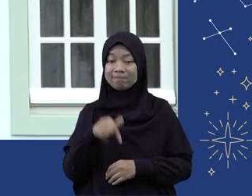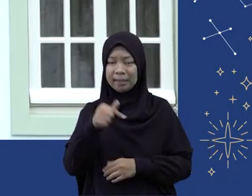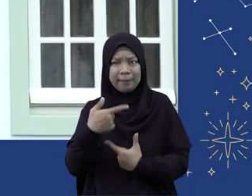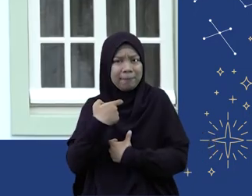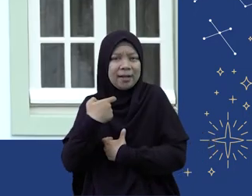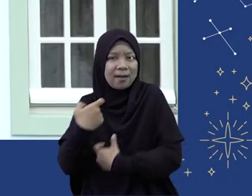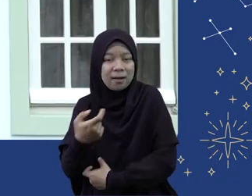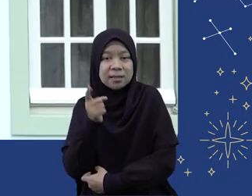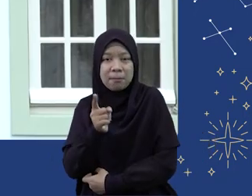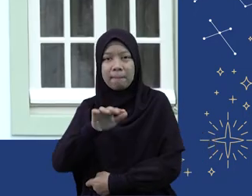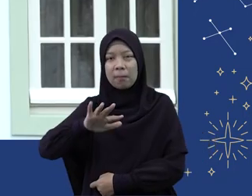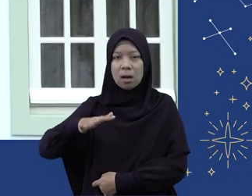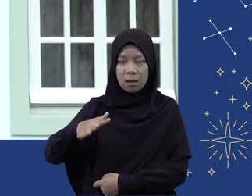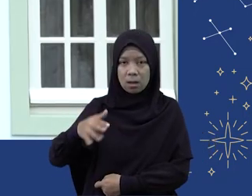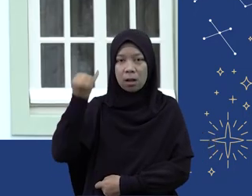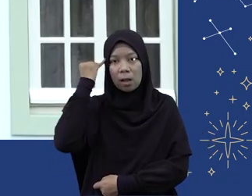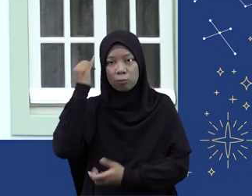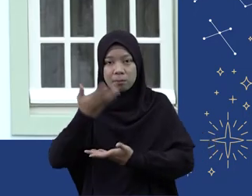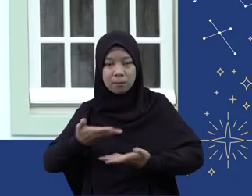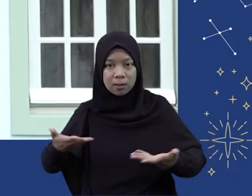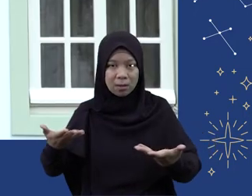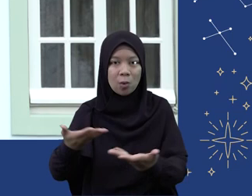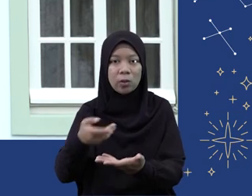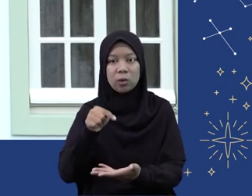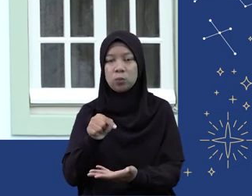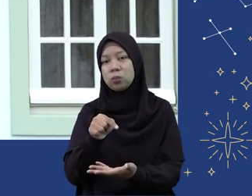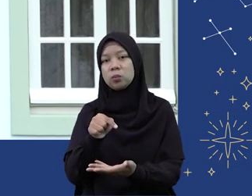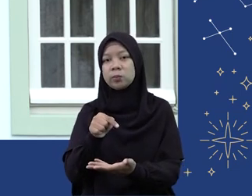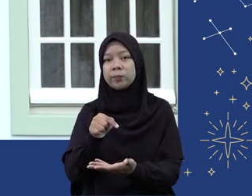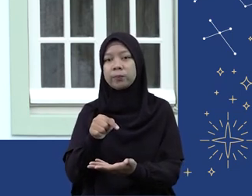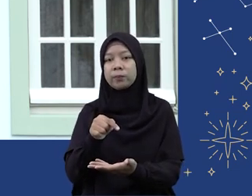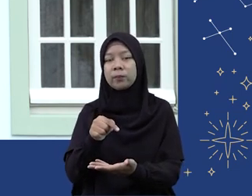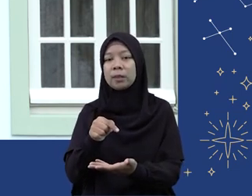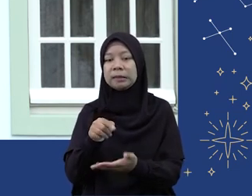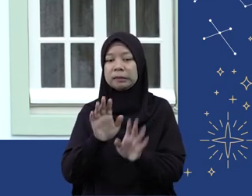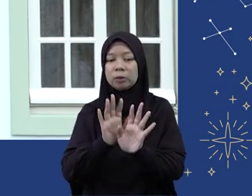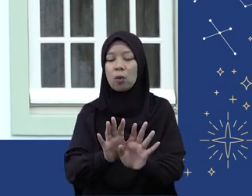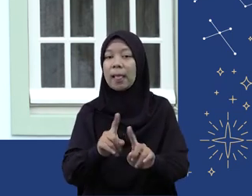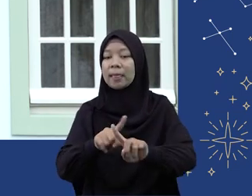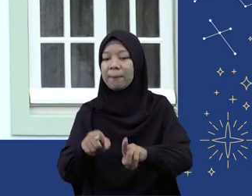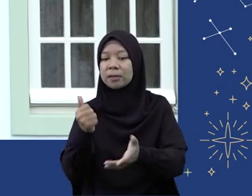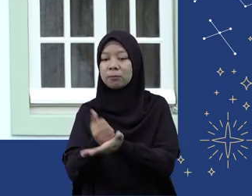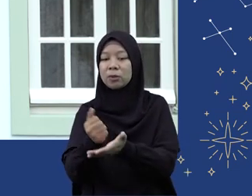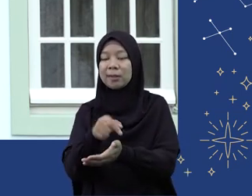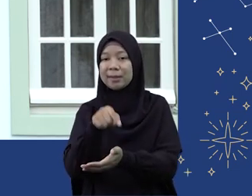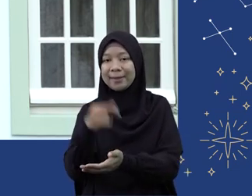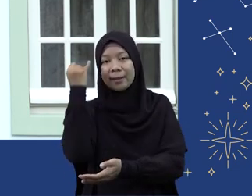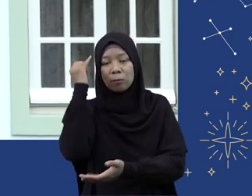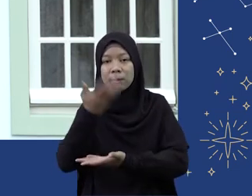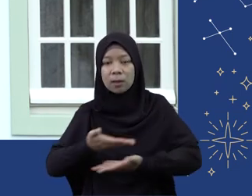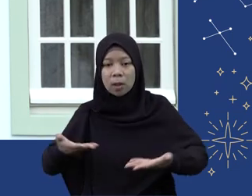terkadang sains itu adalah tapi kebudayaan adalah